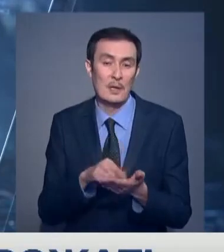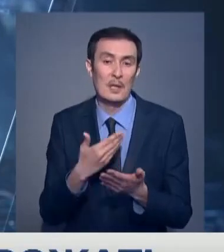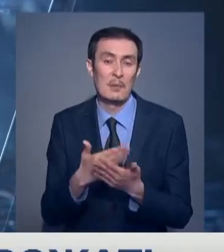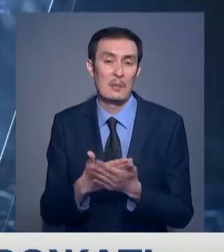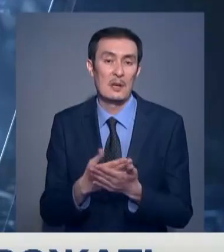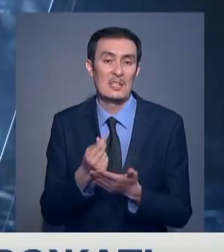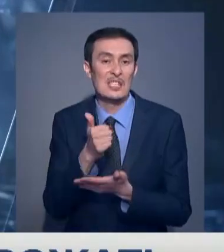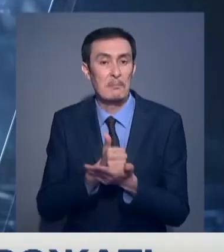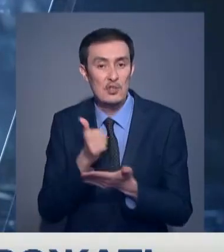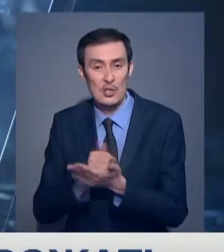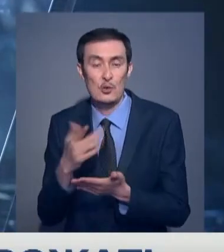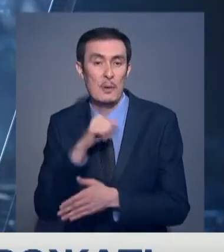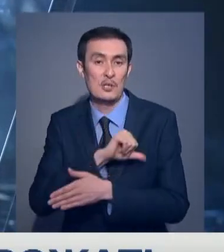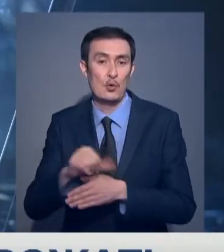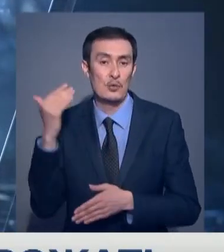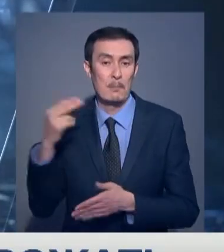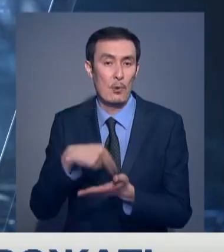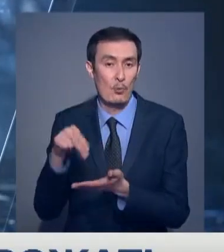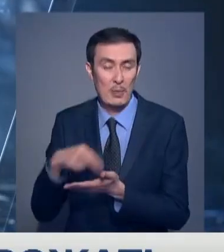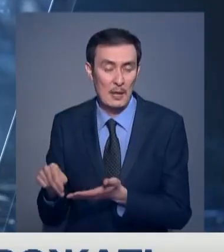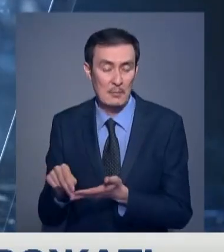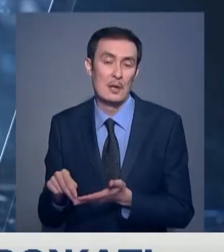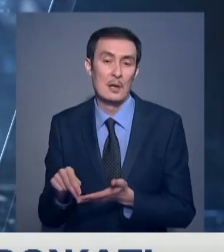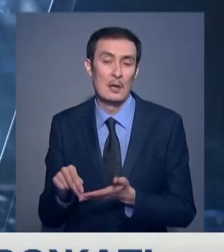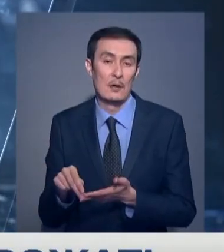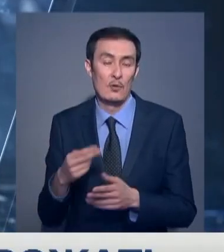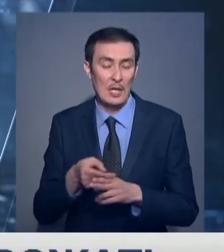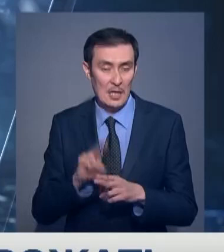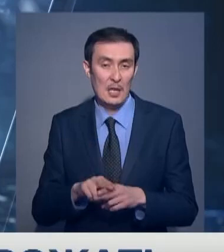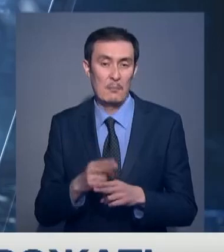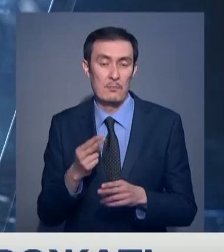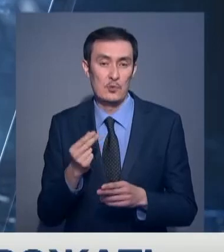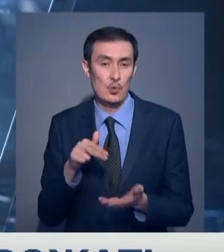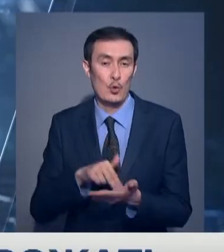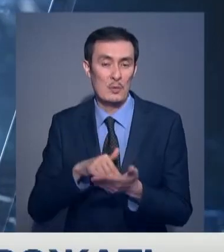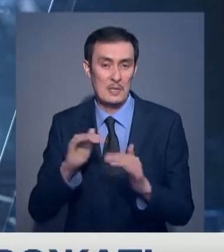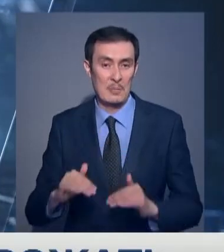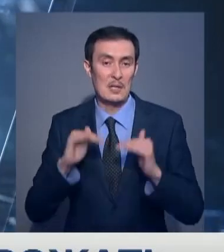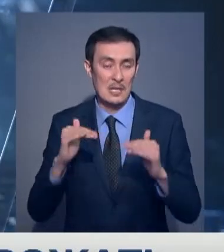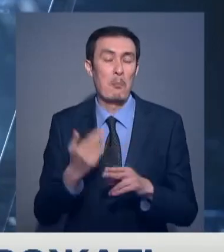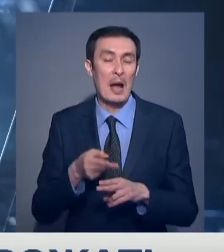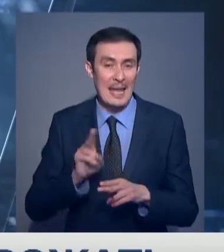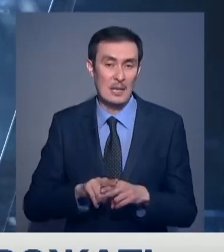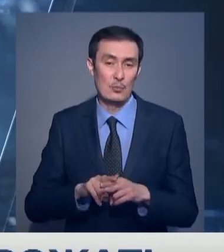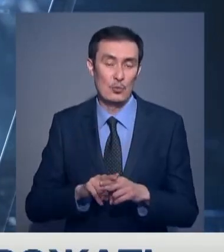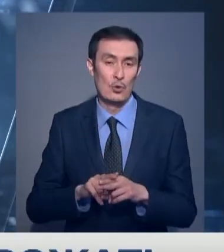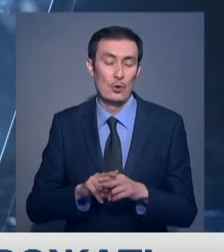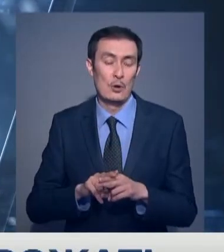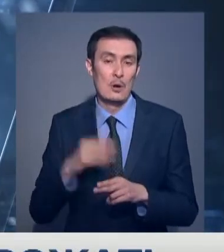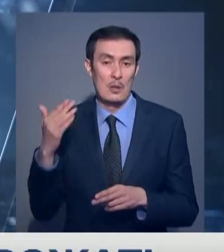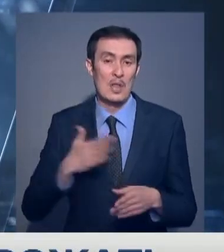что мы покупаем из-за рубежа для производства. Вот, цены на это тоже выросли. Соответственно,